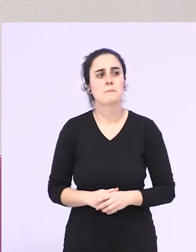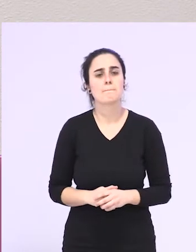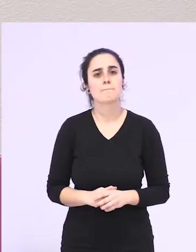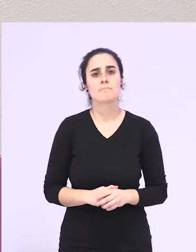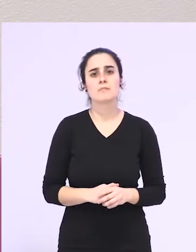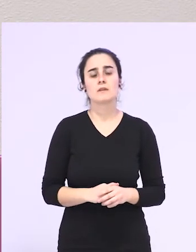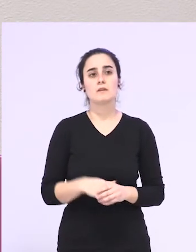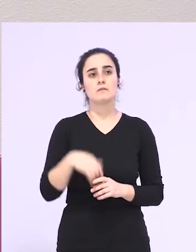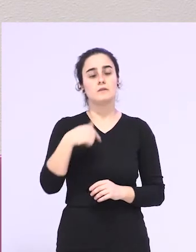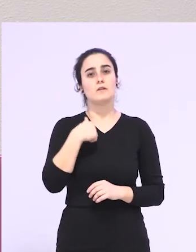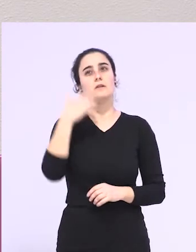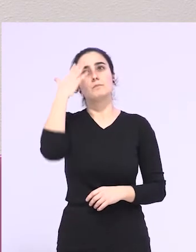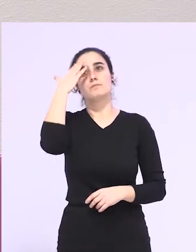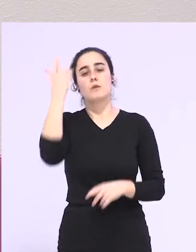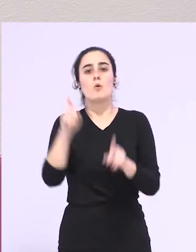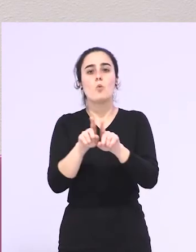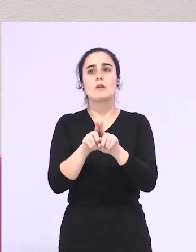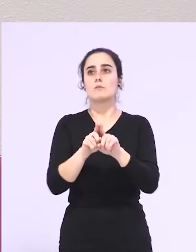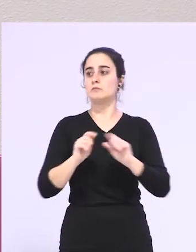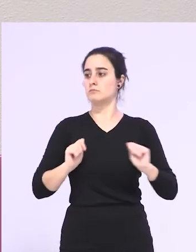Nik uste eta abia puntuko nahia edo, ez,